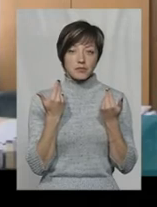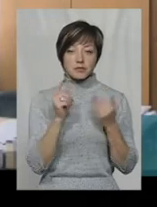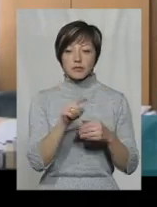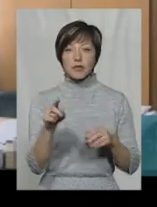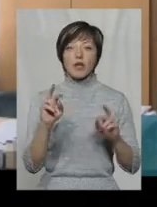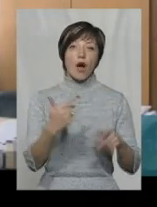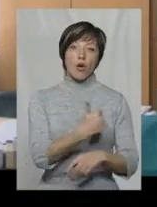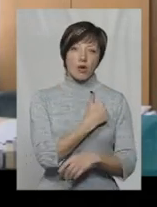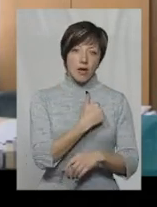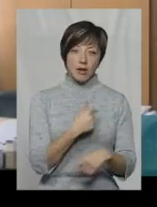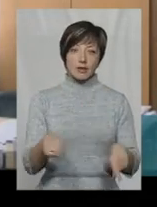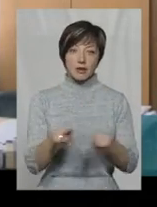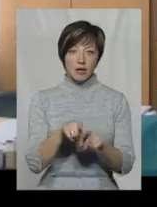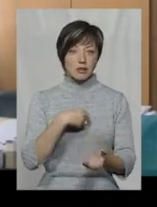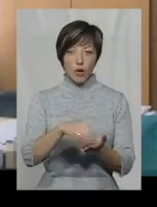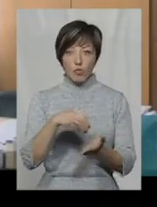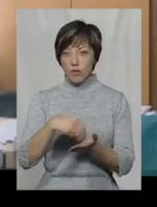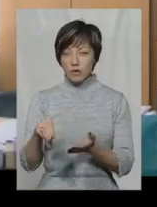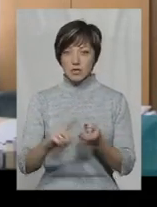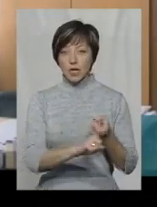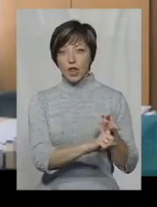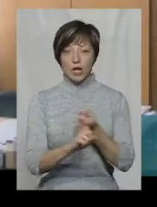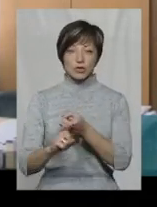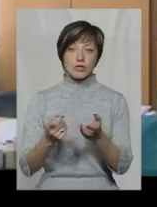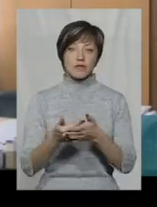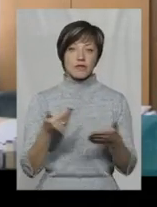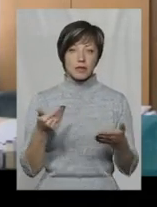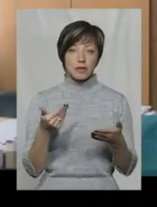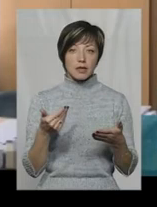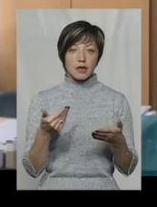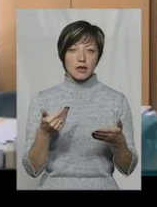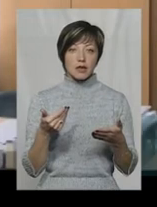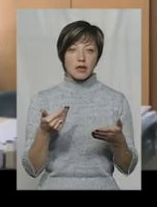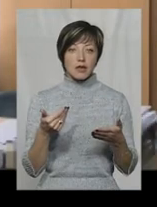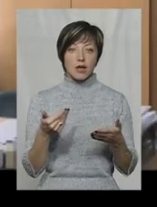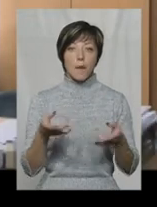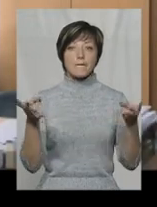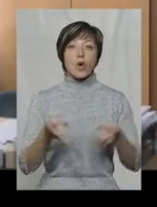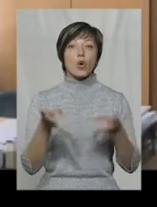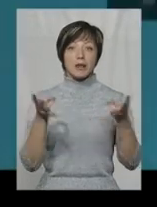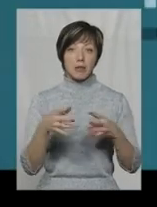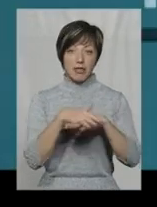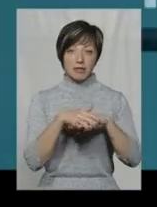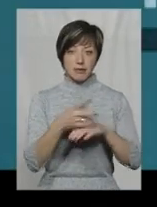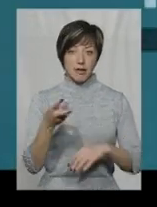вони хотять, так вони їх і закуповують, в залежності від, мабуть,